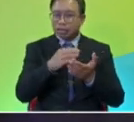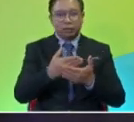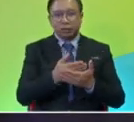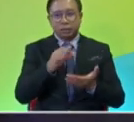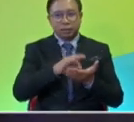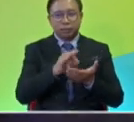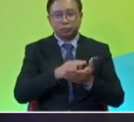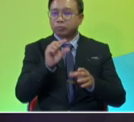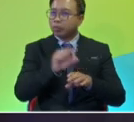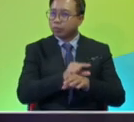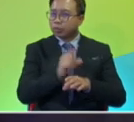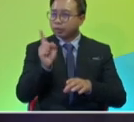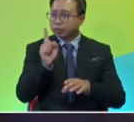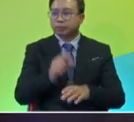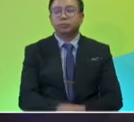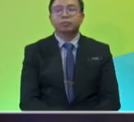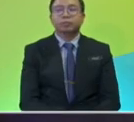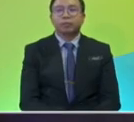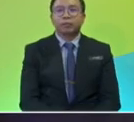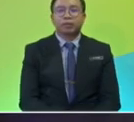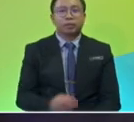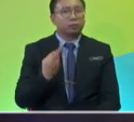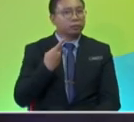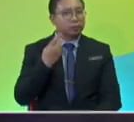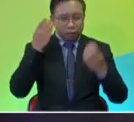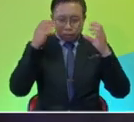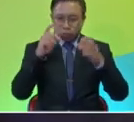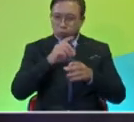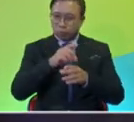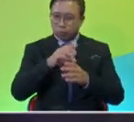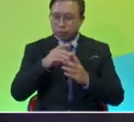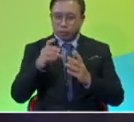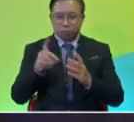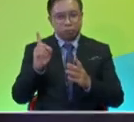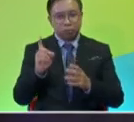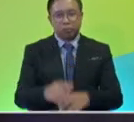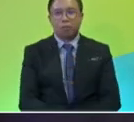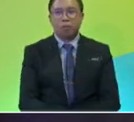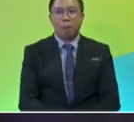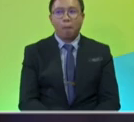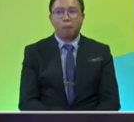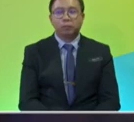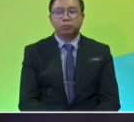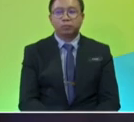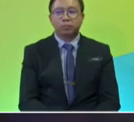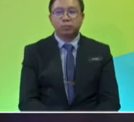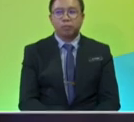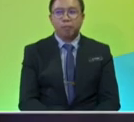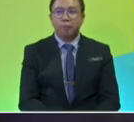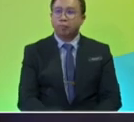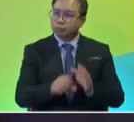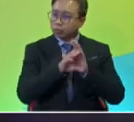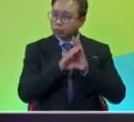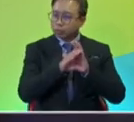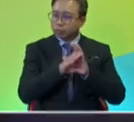nak gunakan yang mana Jadi Cikgu pilih kayu tiktok dulu jadi Ifan boleh pilih yang lain dululah pilihakas dulu Cikgu okey boleh okey contohnya